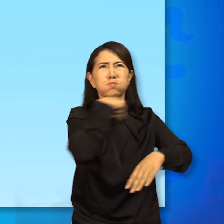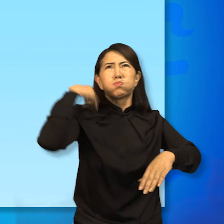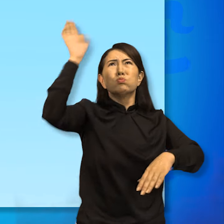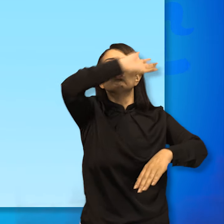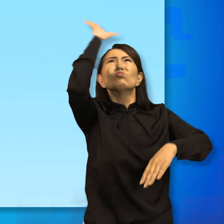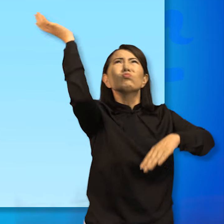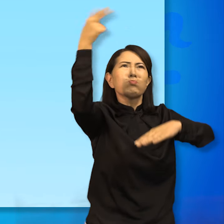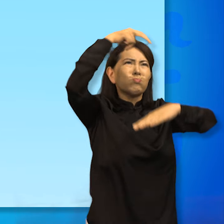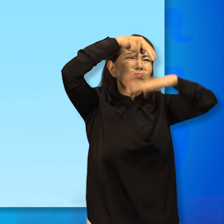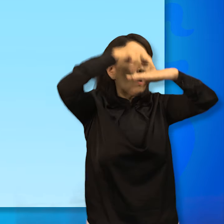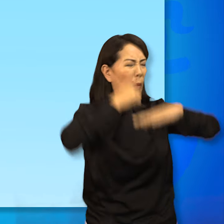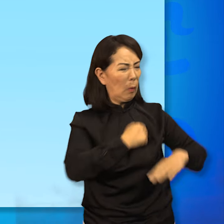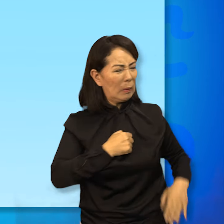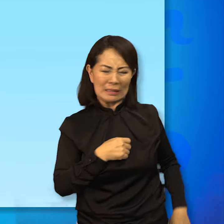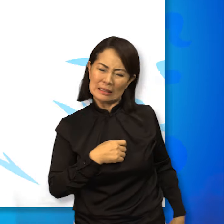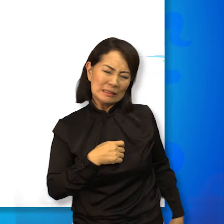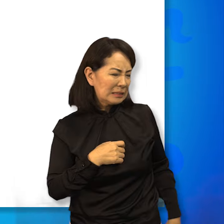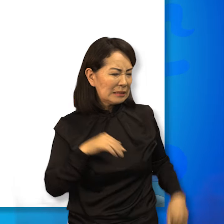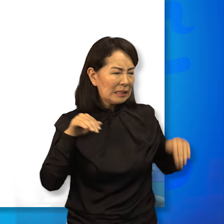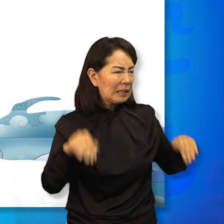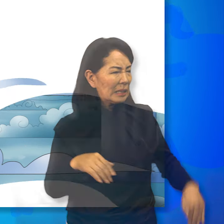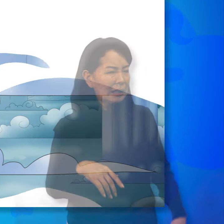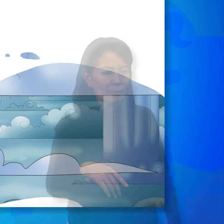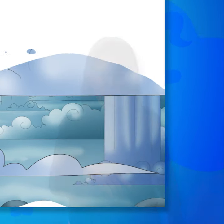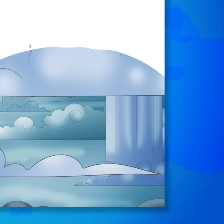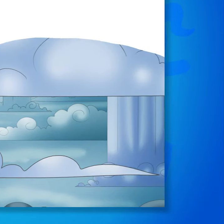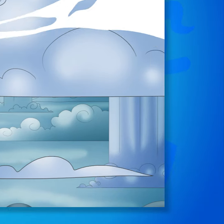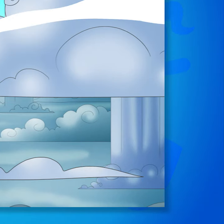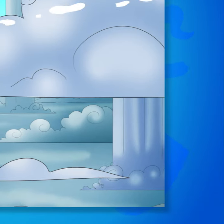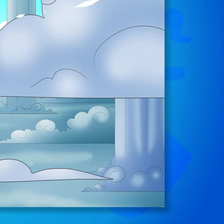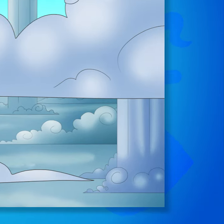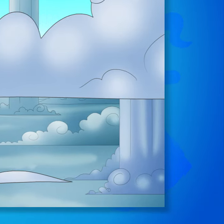очоод нисдэг бор морийг нь идээд ир.